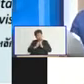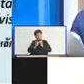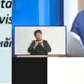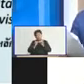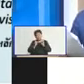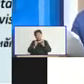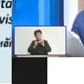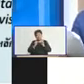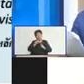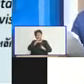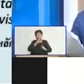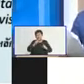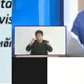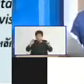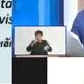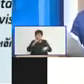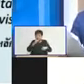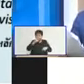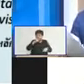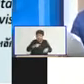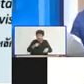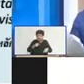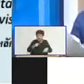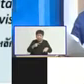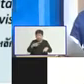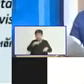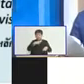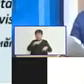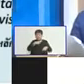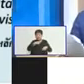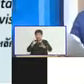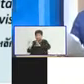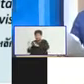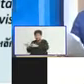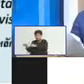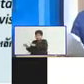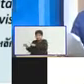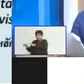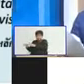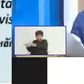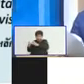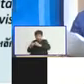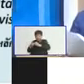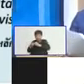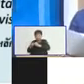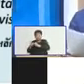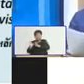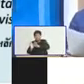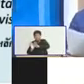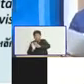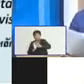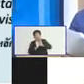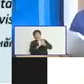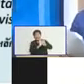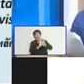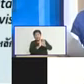นกลุ่มนี้อยู่ในไทยนะครับต้องการให้เดินทางต่อไปยังไต้หวันโดยเร็วที่สุดแต่ท้ายที่สุดแล้วเนี่ยเนื่องจากรัฐไทยมองว่าผู้ลี้ภัยกลุ่มนี้ส